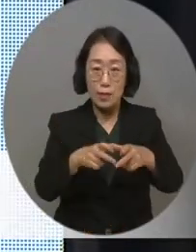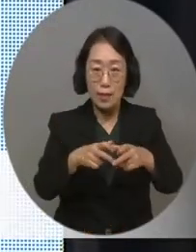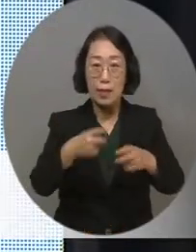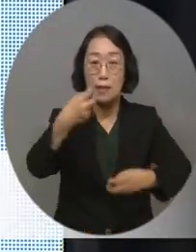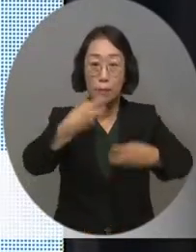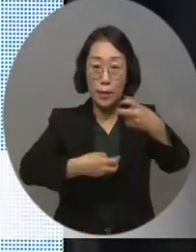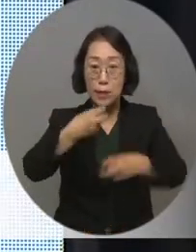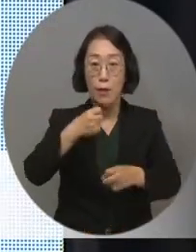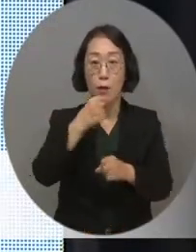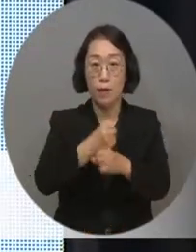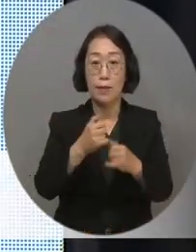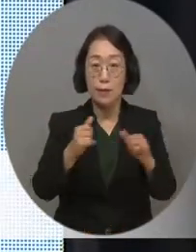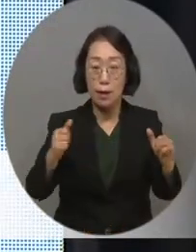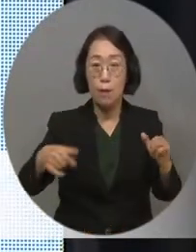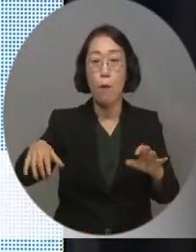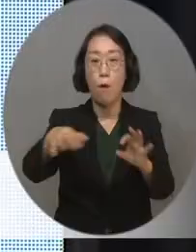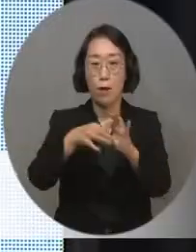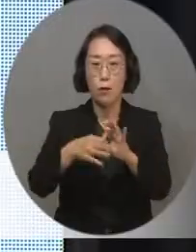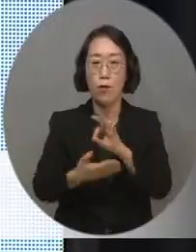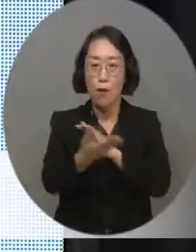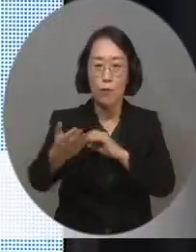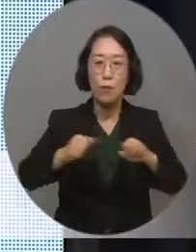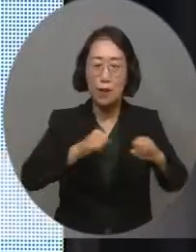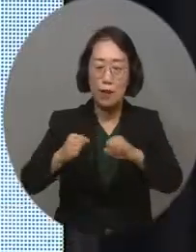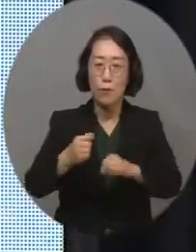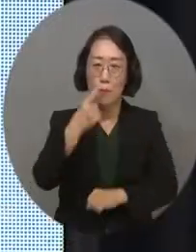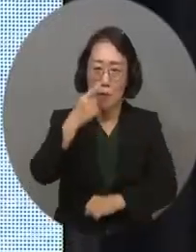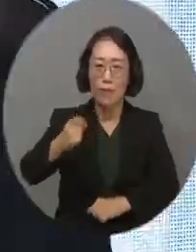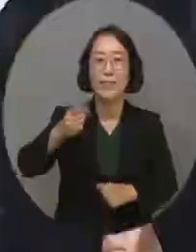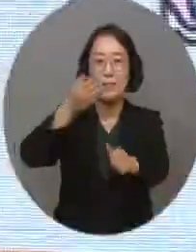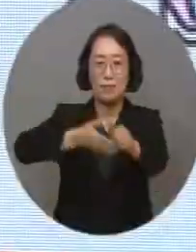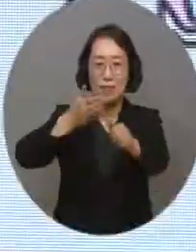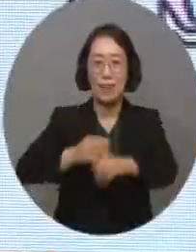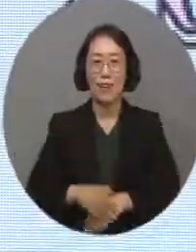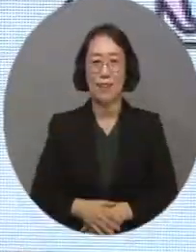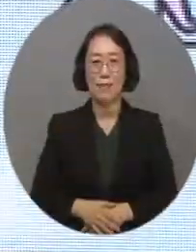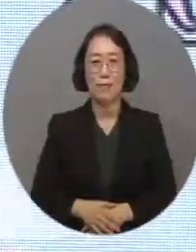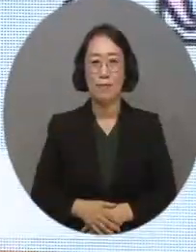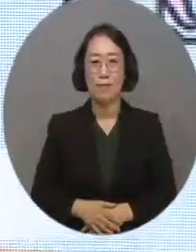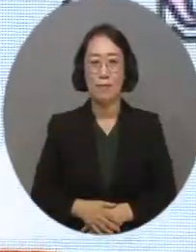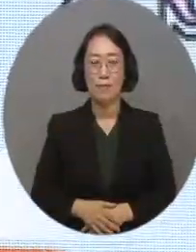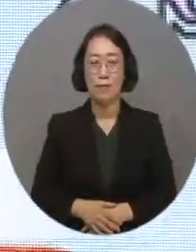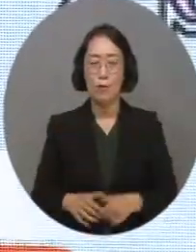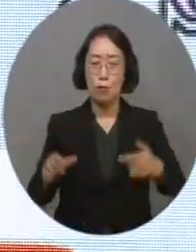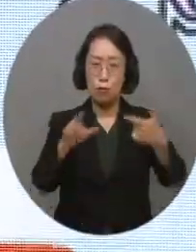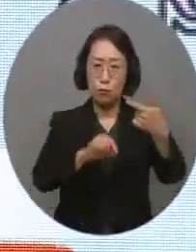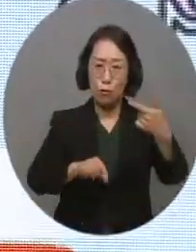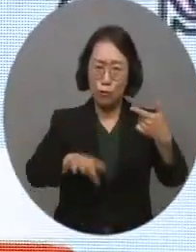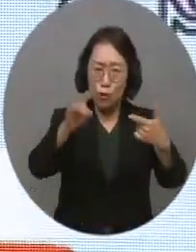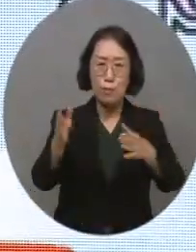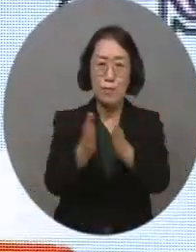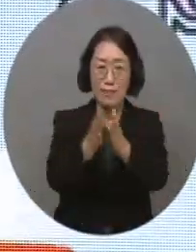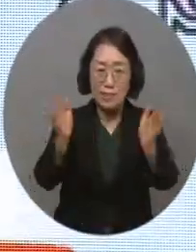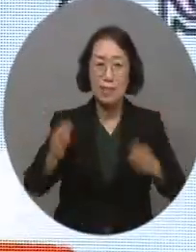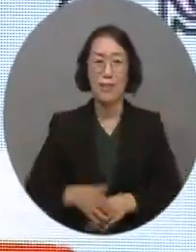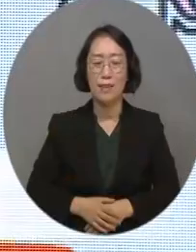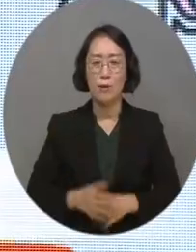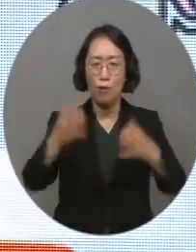크리에이터 분야에서 멋진 활동을 해주셨으면 좋겠습니다. 6월부터 시작해서 진짜 여름 내내